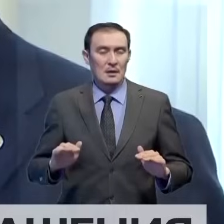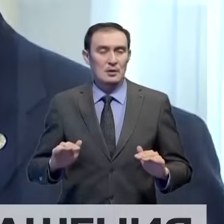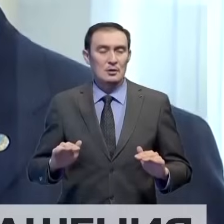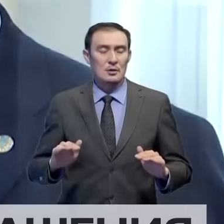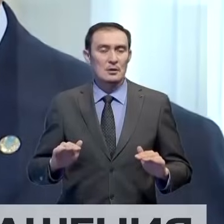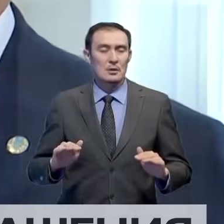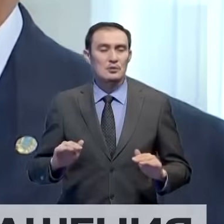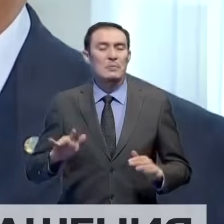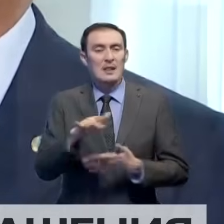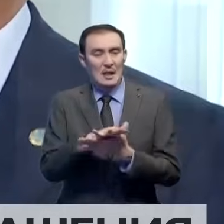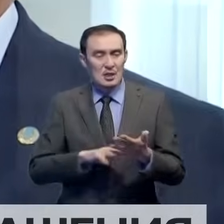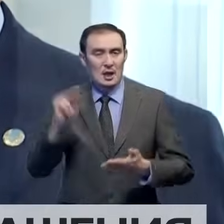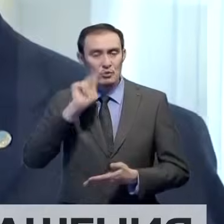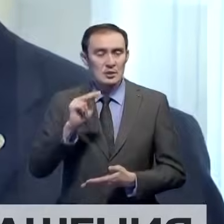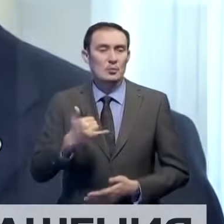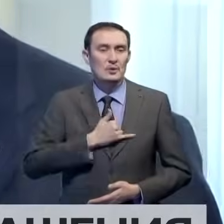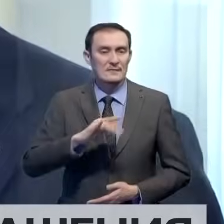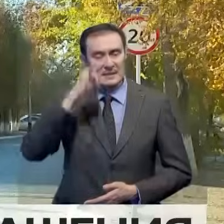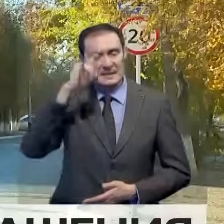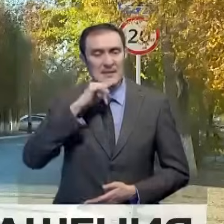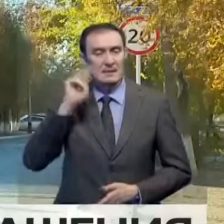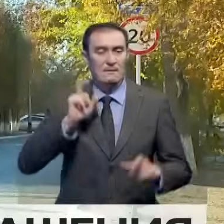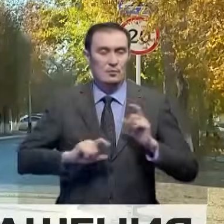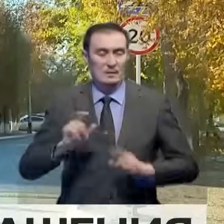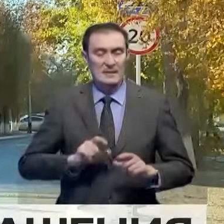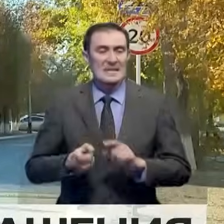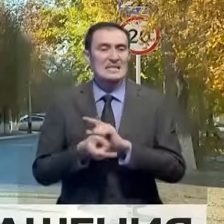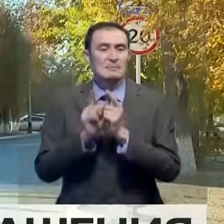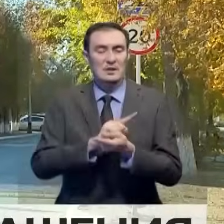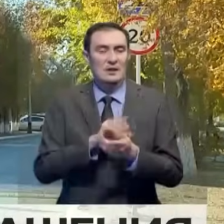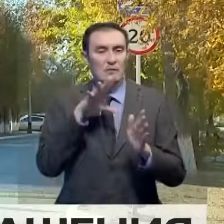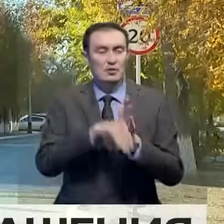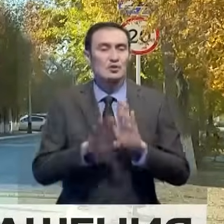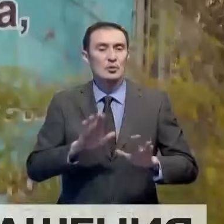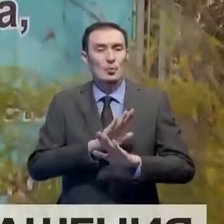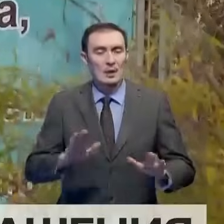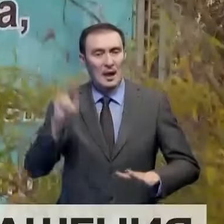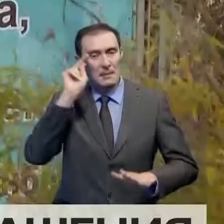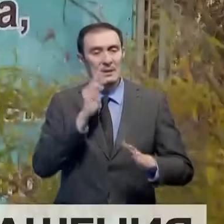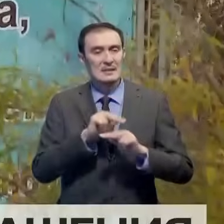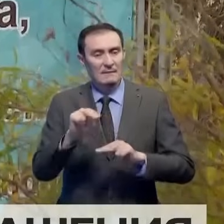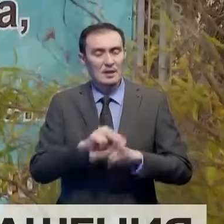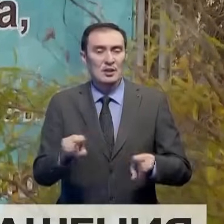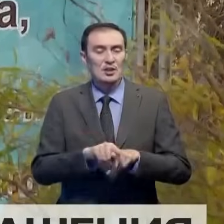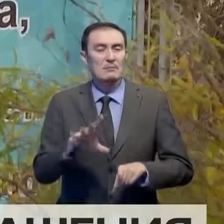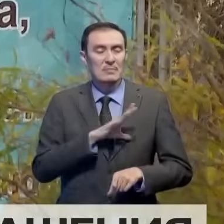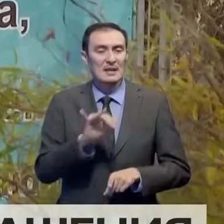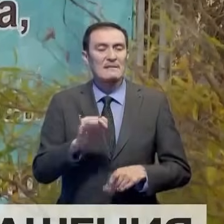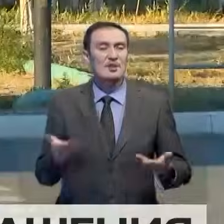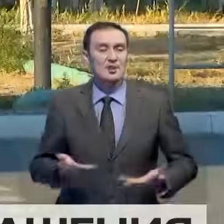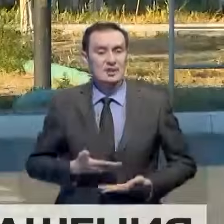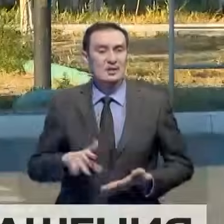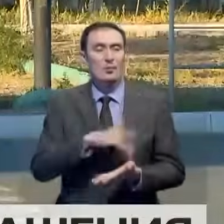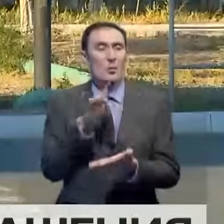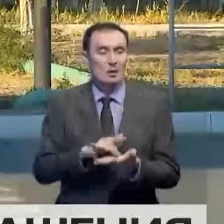детей, дальше обучиться в наших казахстанских вузах. Изменения коснулись не только образовательной сферы. Произошли они и в жизни